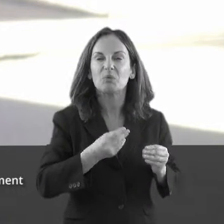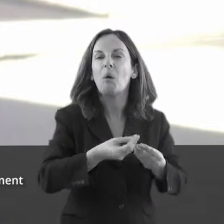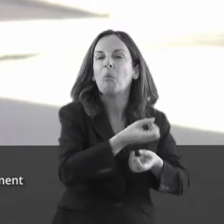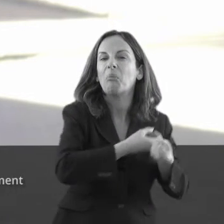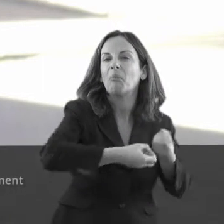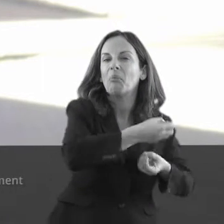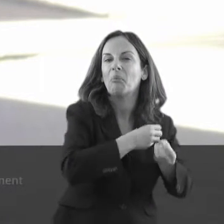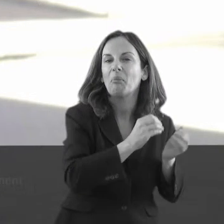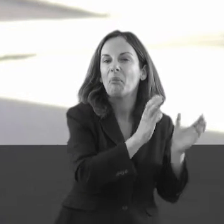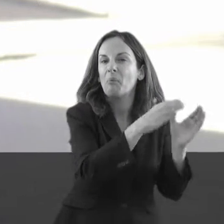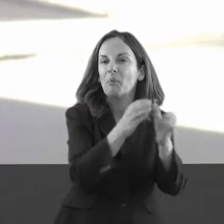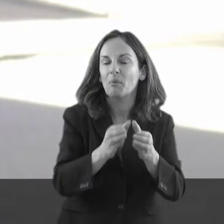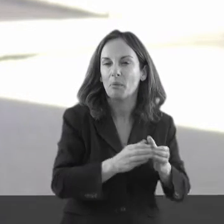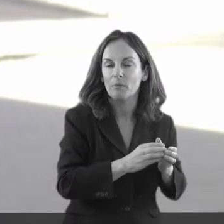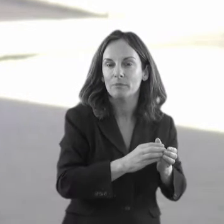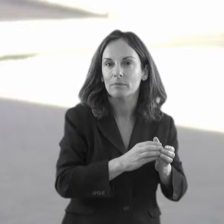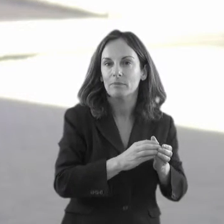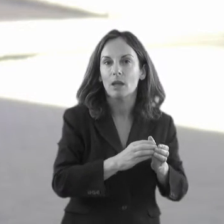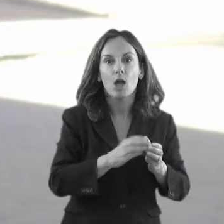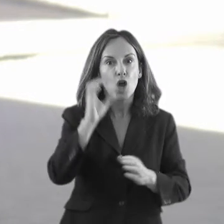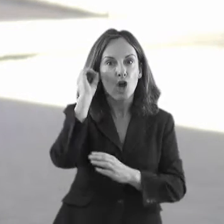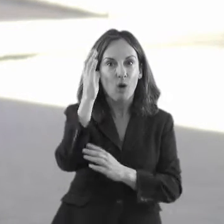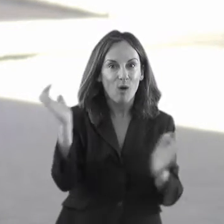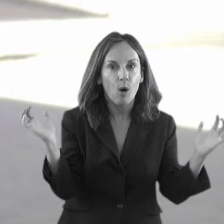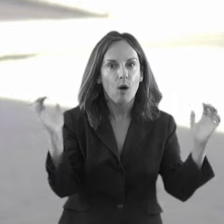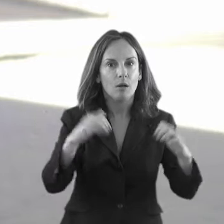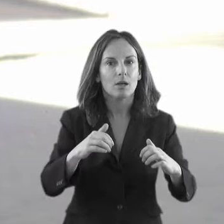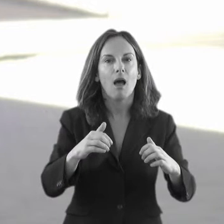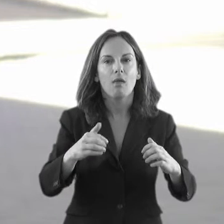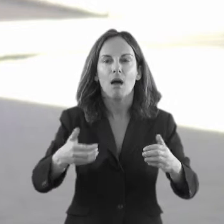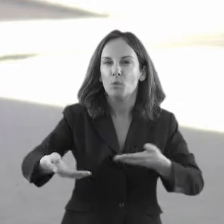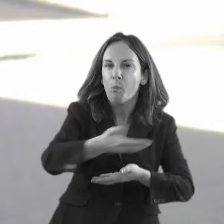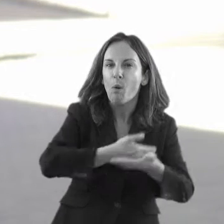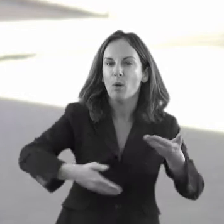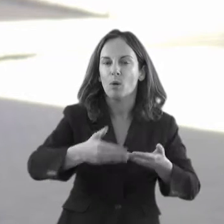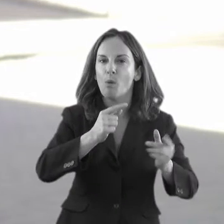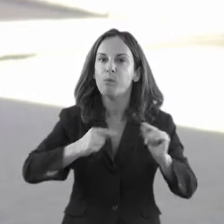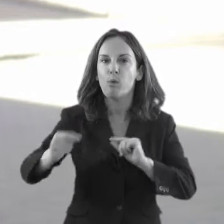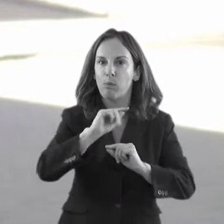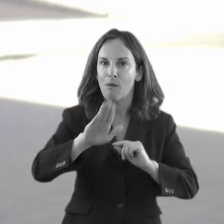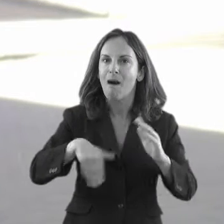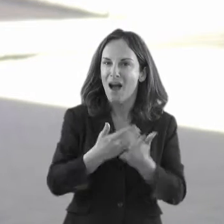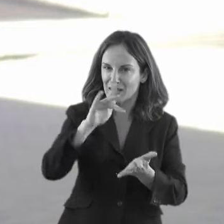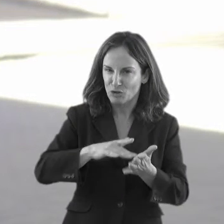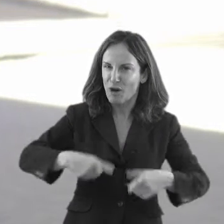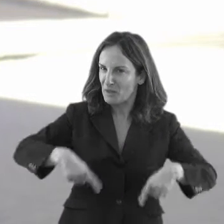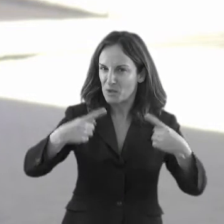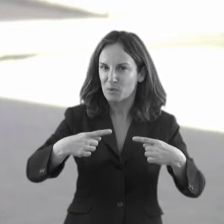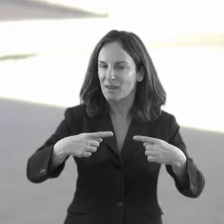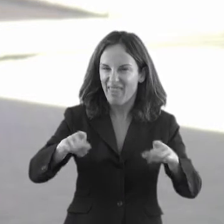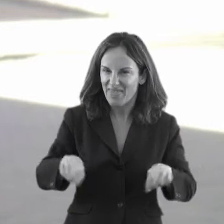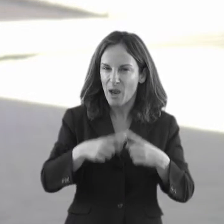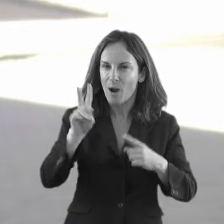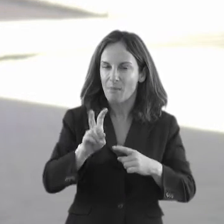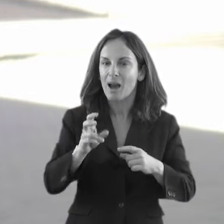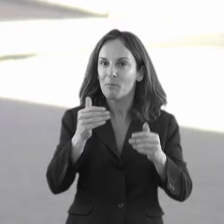vegades es tirin els trastos pel cap, però que sigui el punt de trobada. Si nosaltres, i a més amb el món marítim és un món de